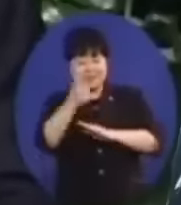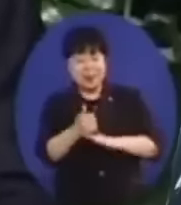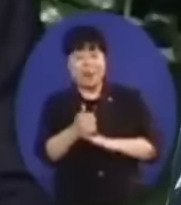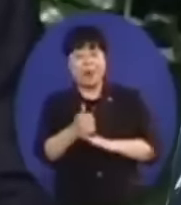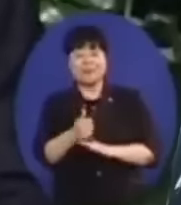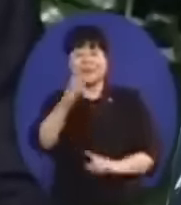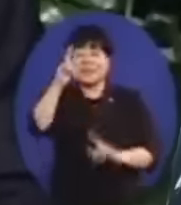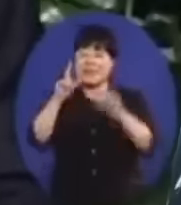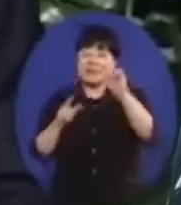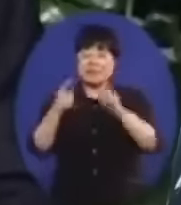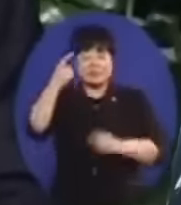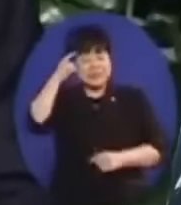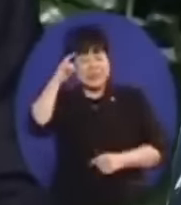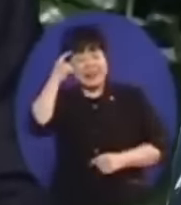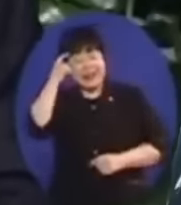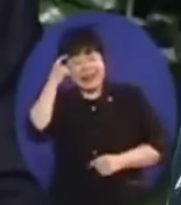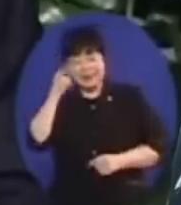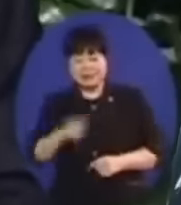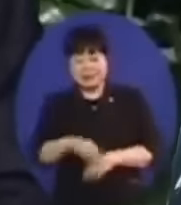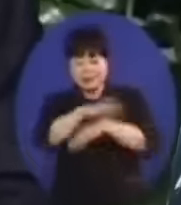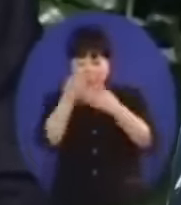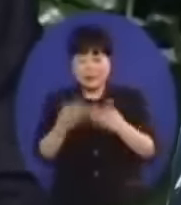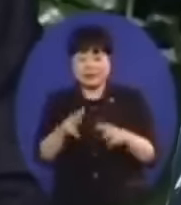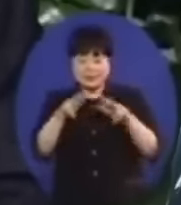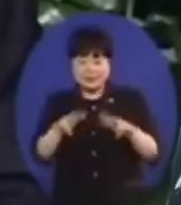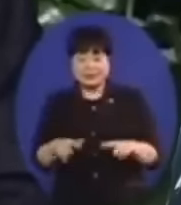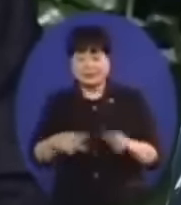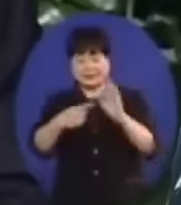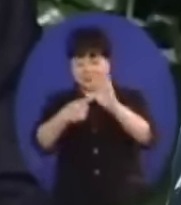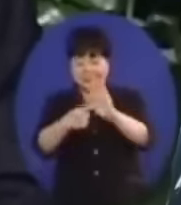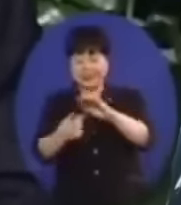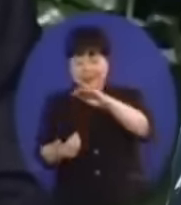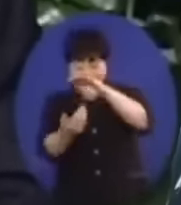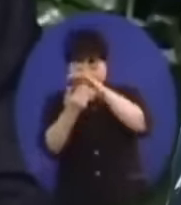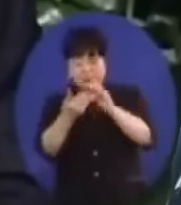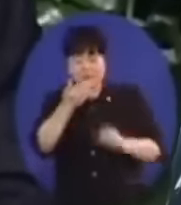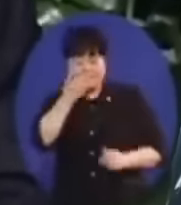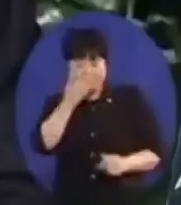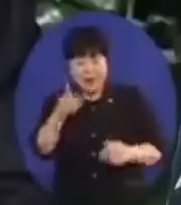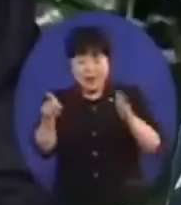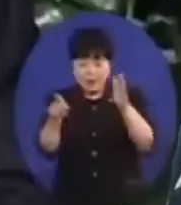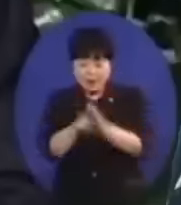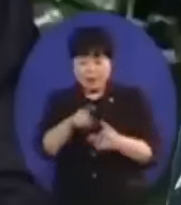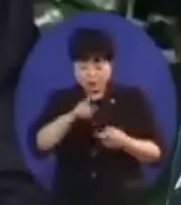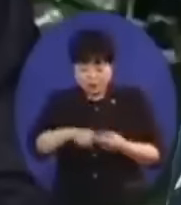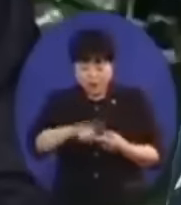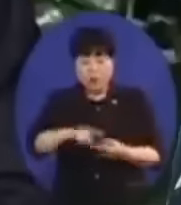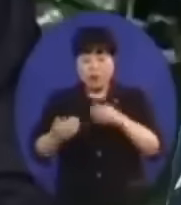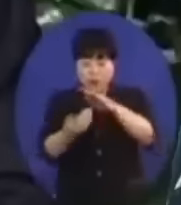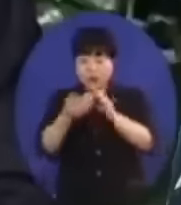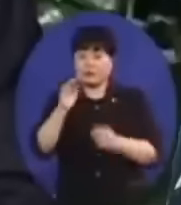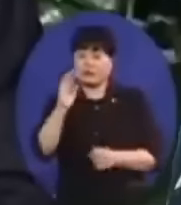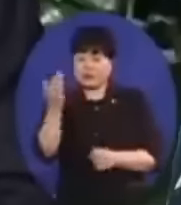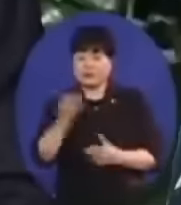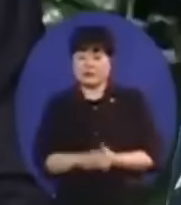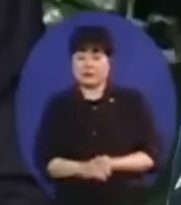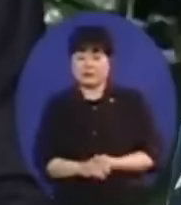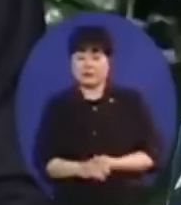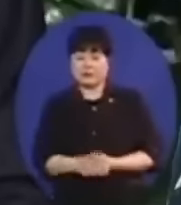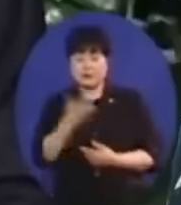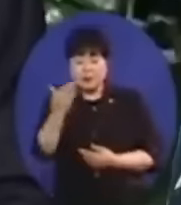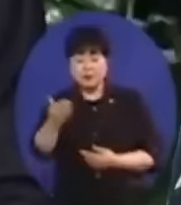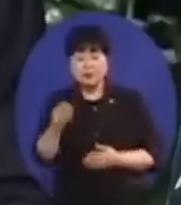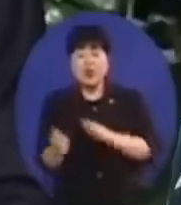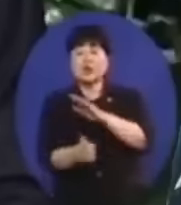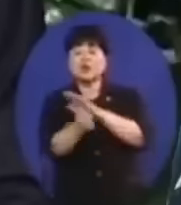자신을 상상하고 느끼면서 모든 것이 현실에서 그대로 이루어질 것으로 믿었고 또 그대로 되었습니다. 여러분, 이것이